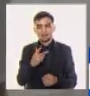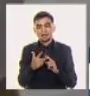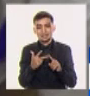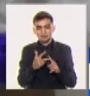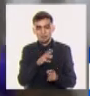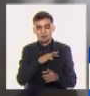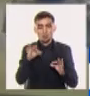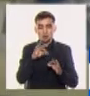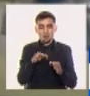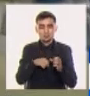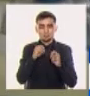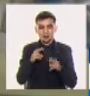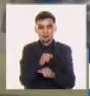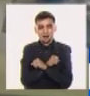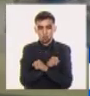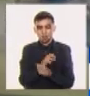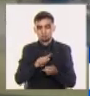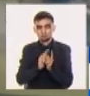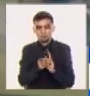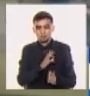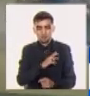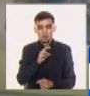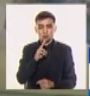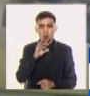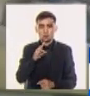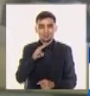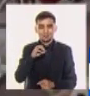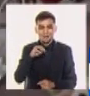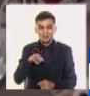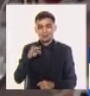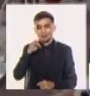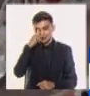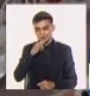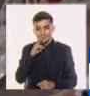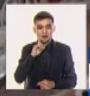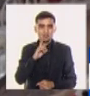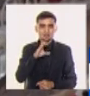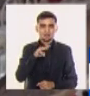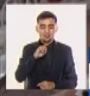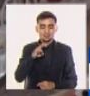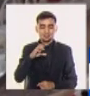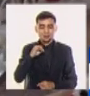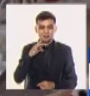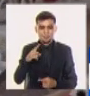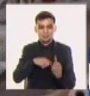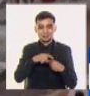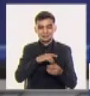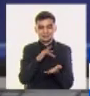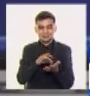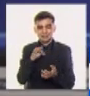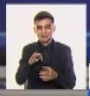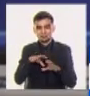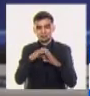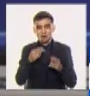– это перепрофилированные санатории Казахстана и Коктем, а также временные стационары в бизнес-центрах и на ледовых